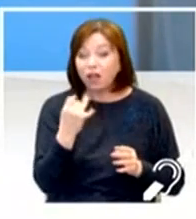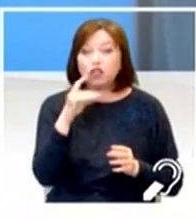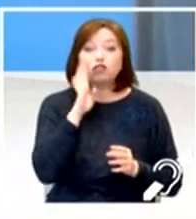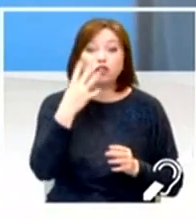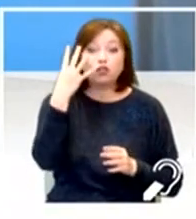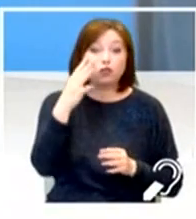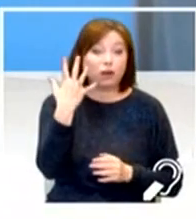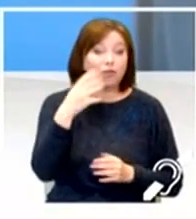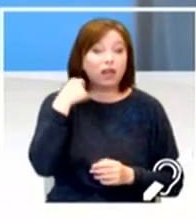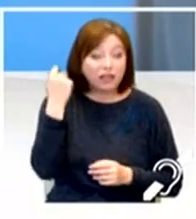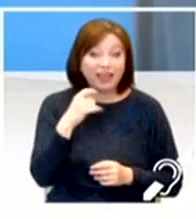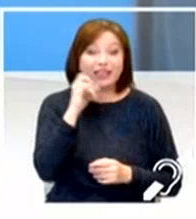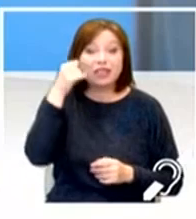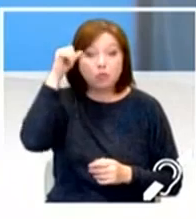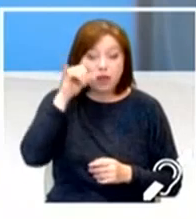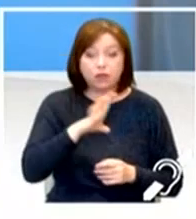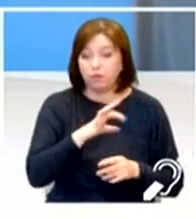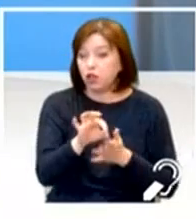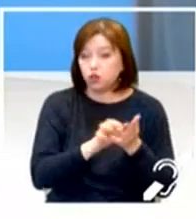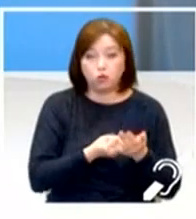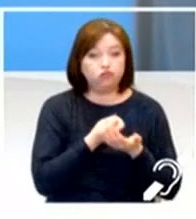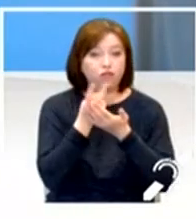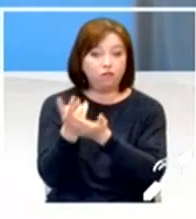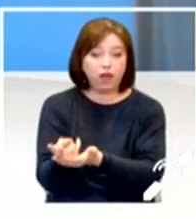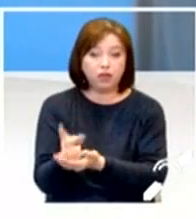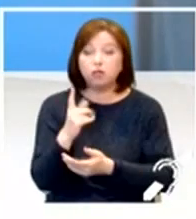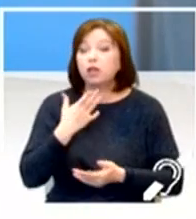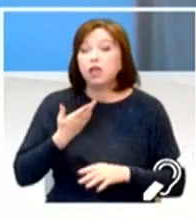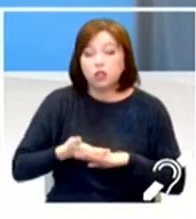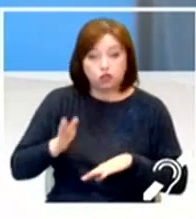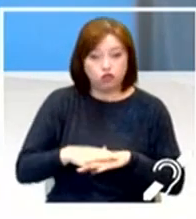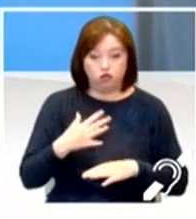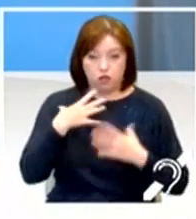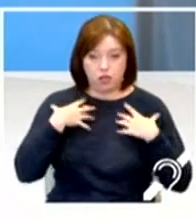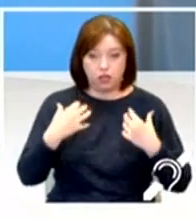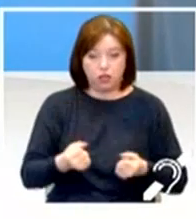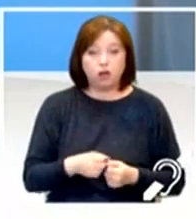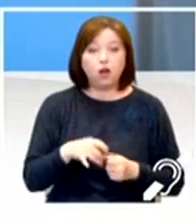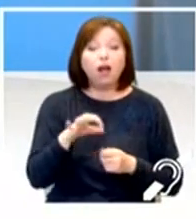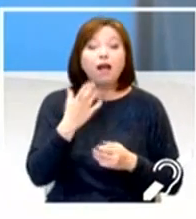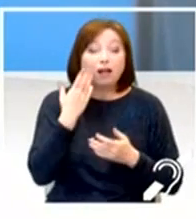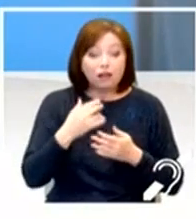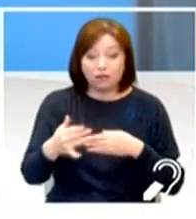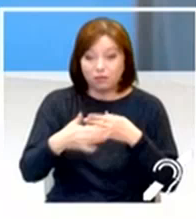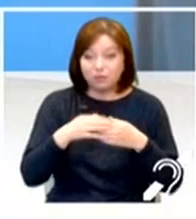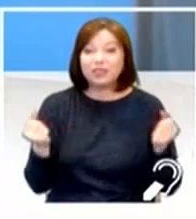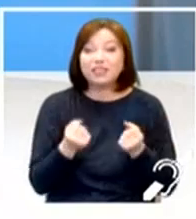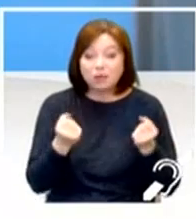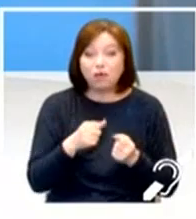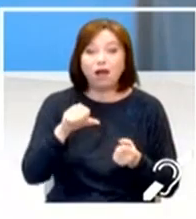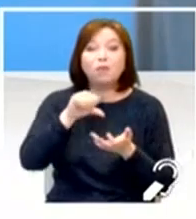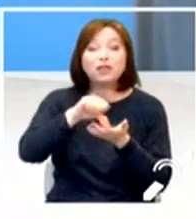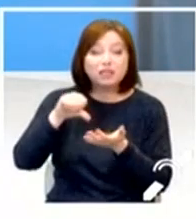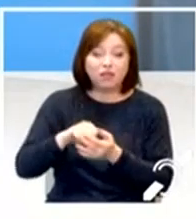de 45 de ani din Bălți au fost internați în spital, fiind în stare mai gravă. Odată cu apropierea sezonului rece,